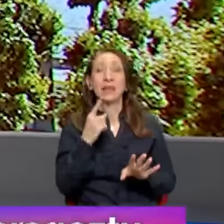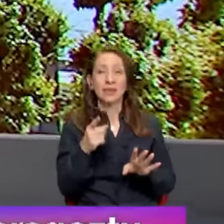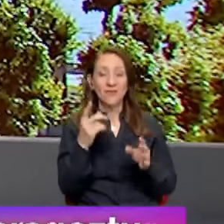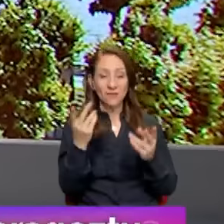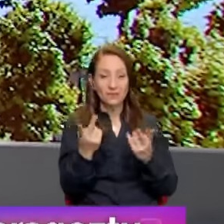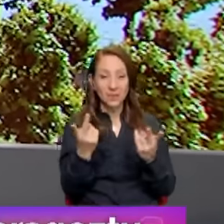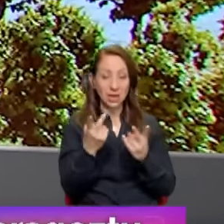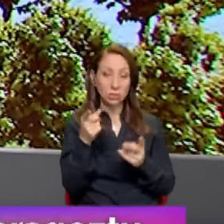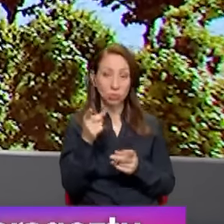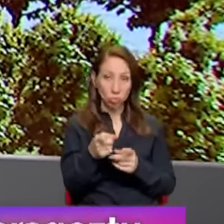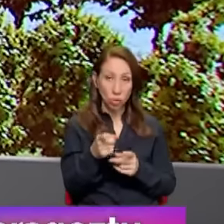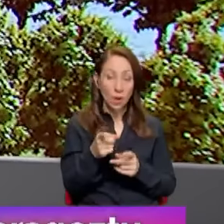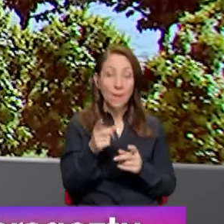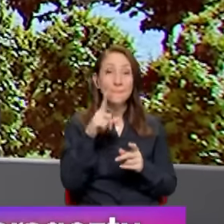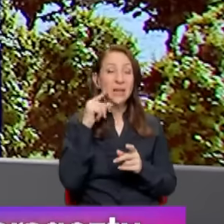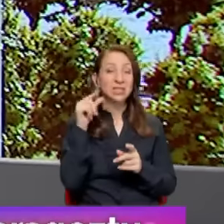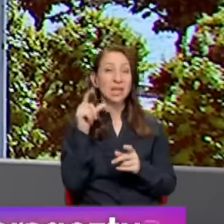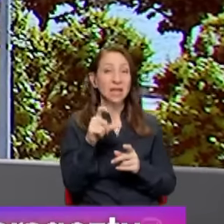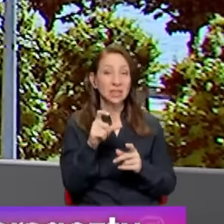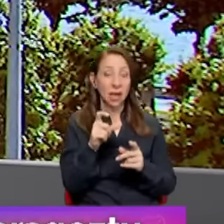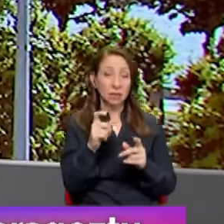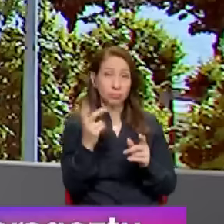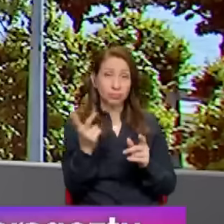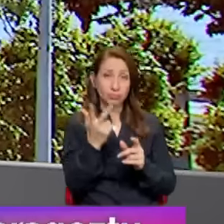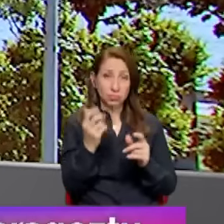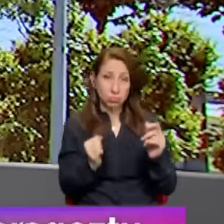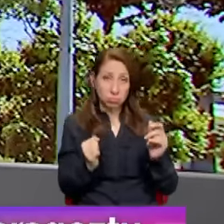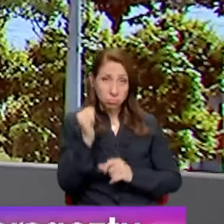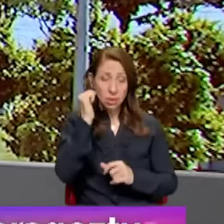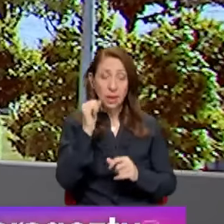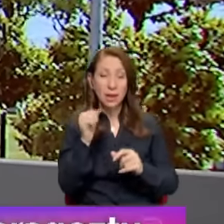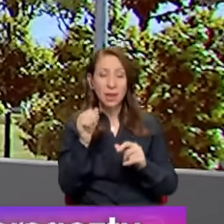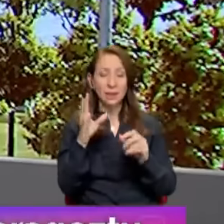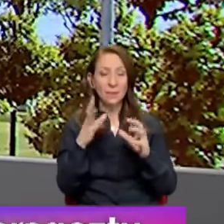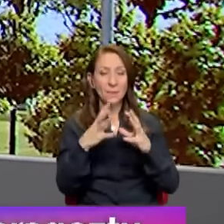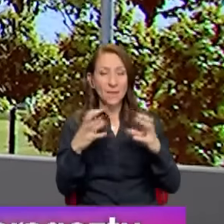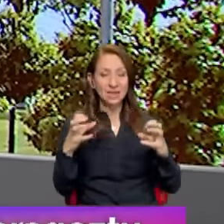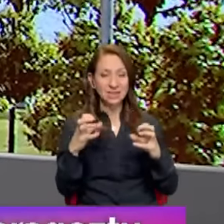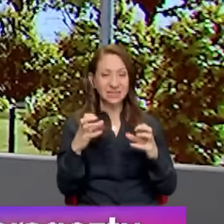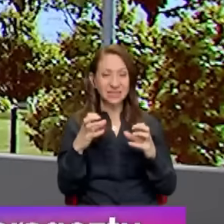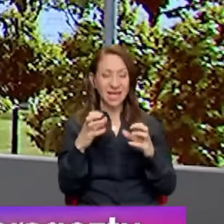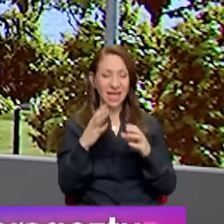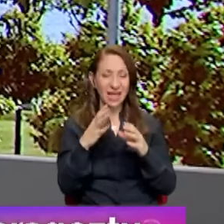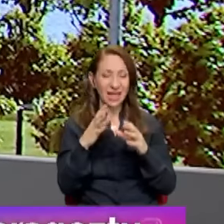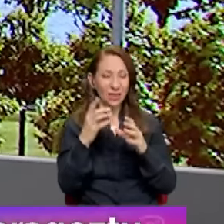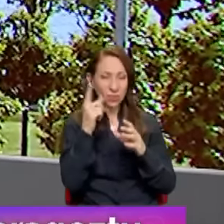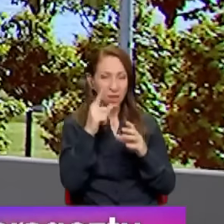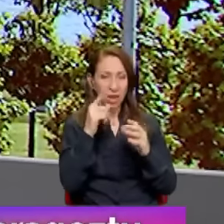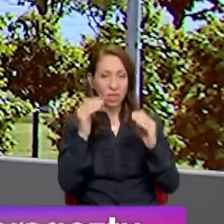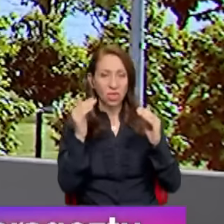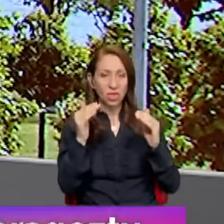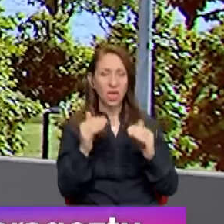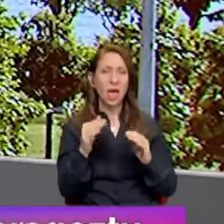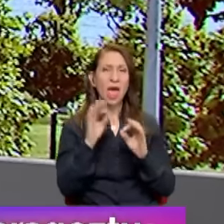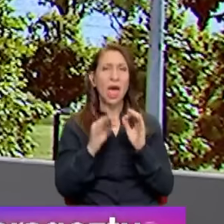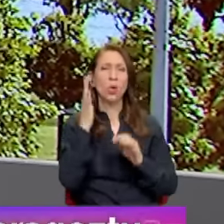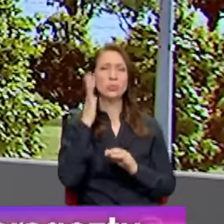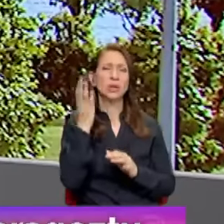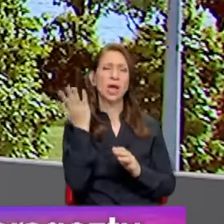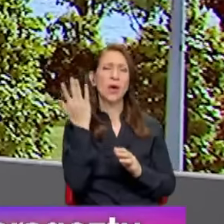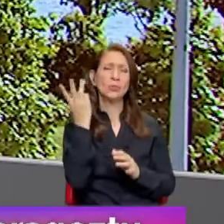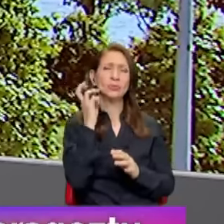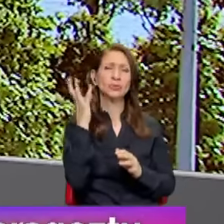mesajlardan birisi bu mayıs ayı yayında pik yapacak baz etkisiyle Enflasyonun düşeceğini zaten ekonomistler çok önceden